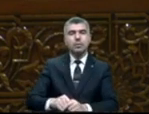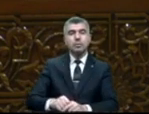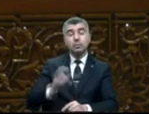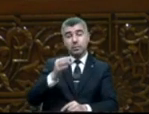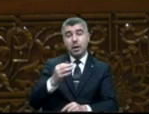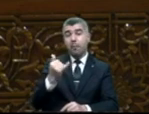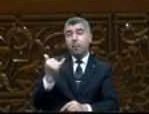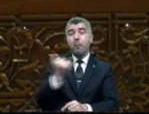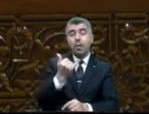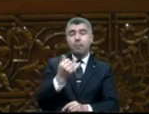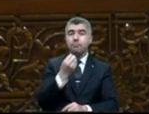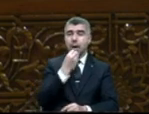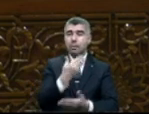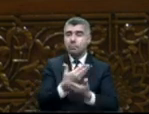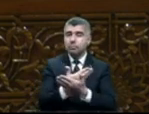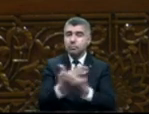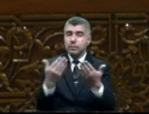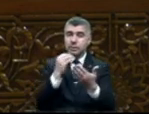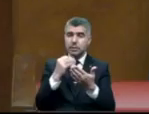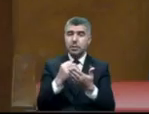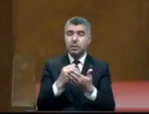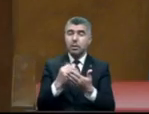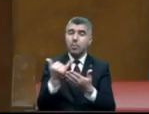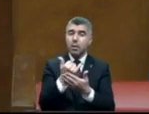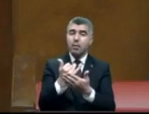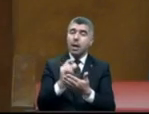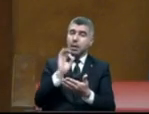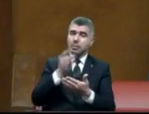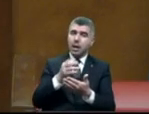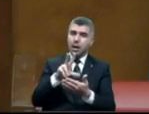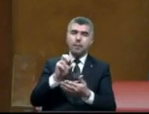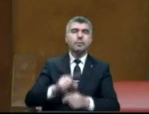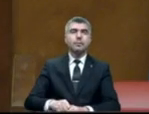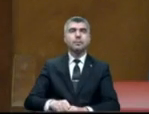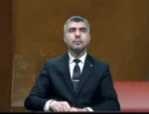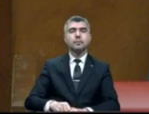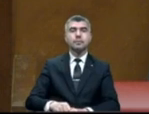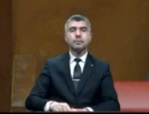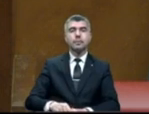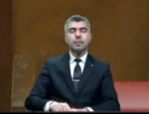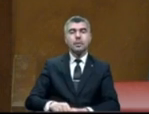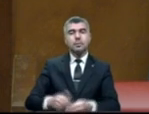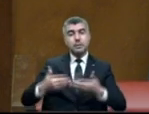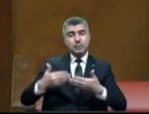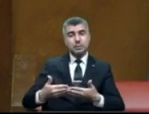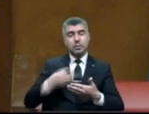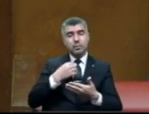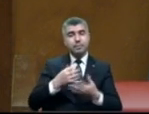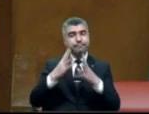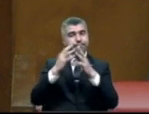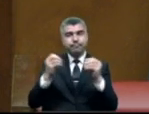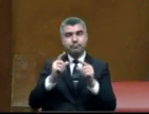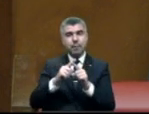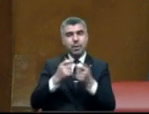بدل التركيز فقط على الأمن الغذائي مع ما له من أهمية طبعا. وفي هذا الإطار نسجل للأسف غياب